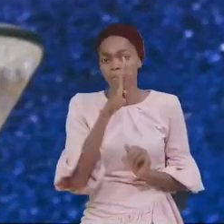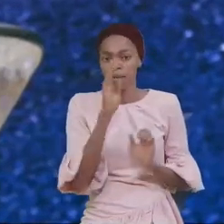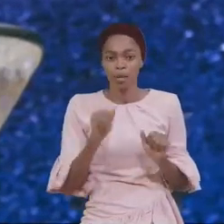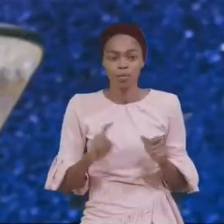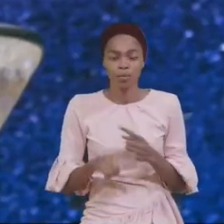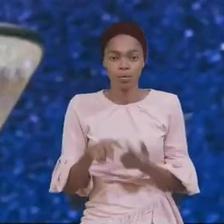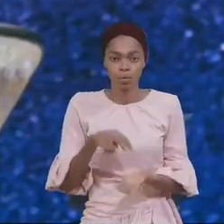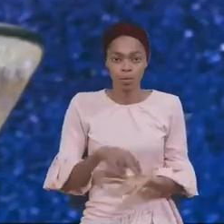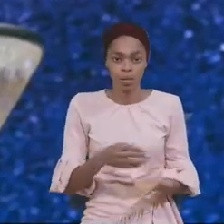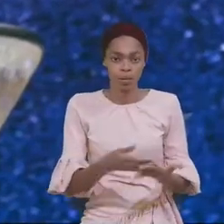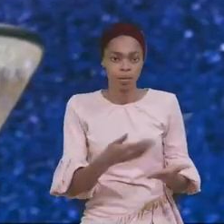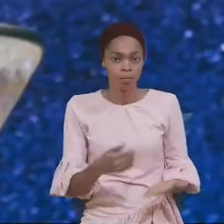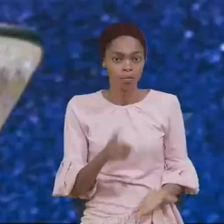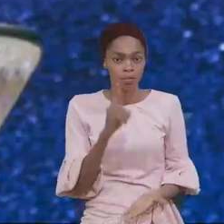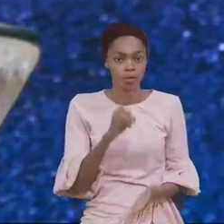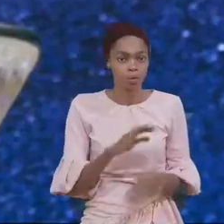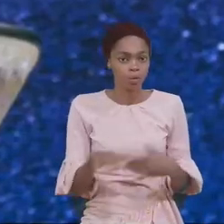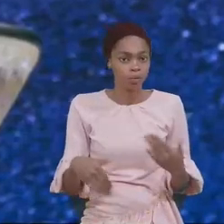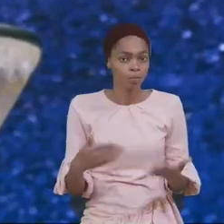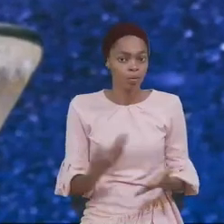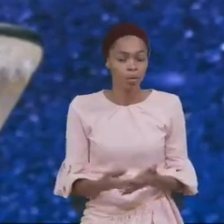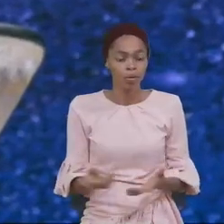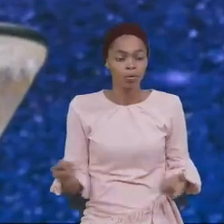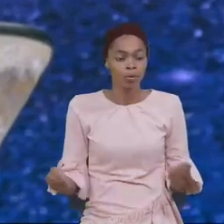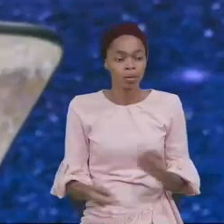tant que tu vivras.